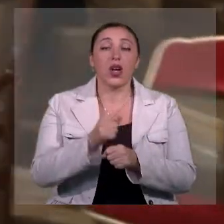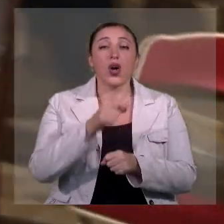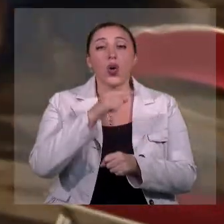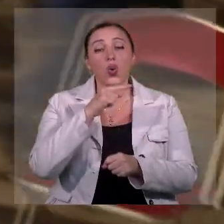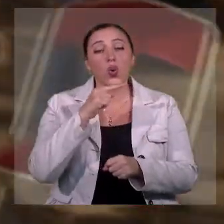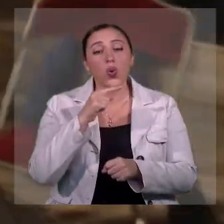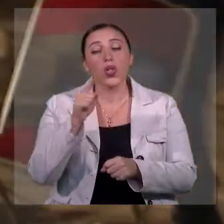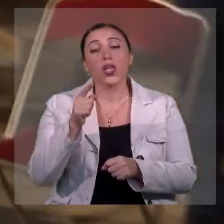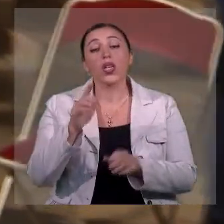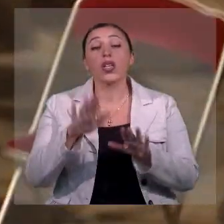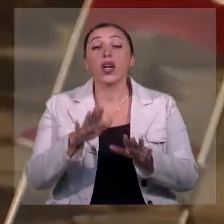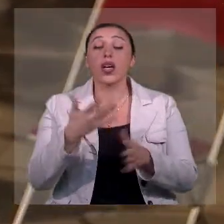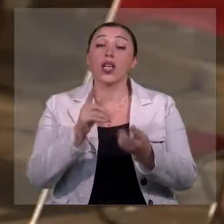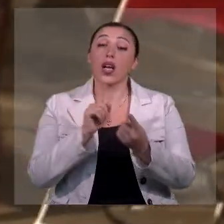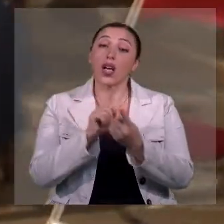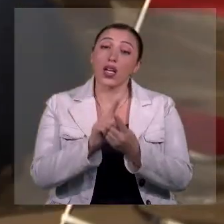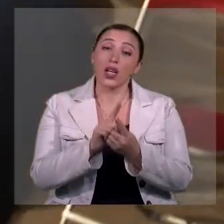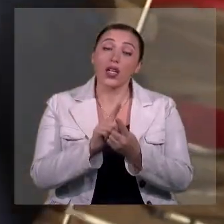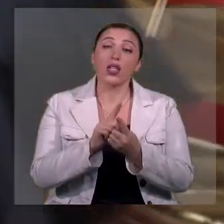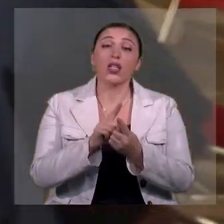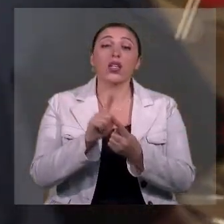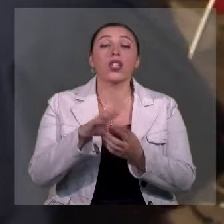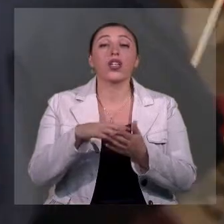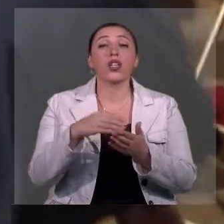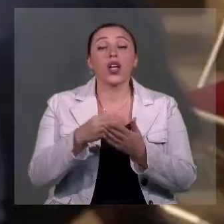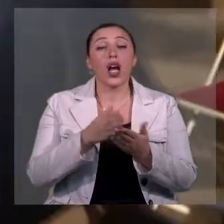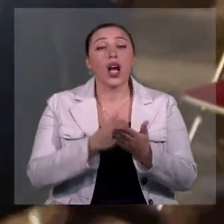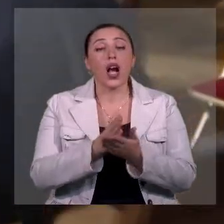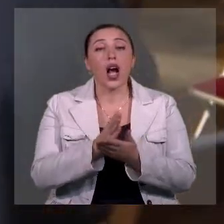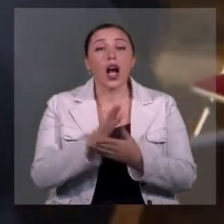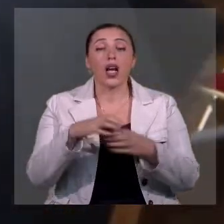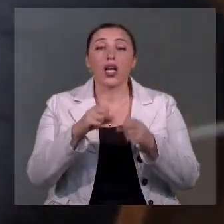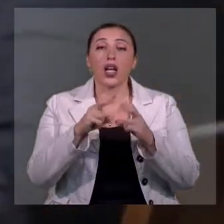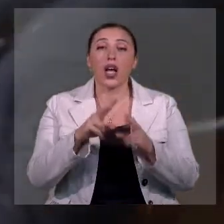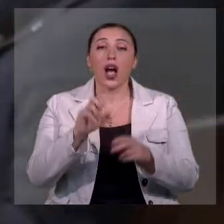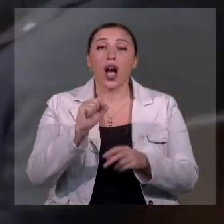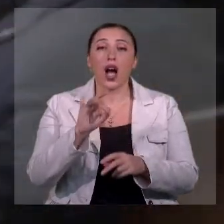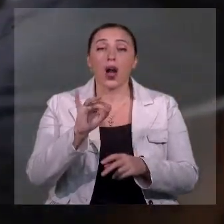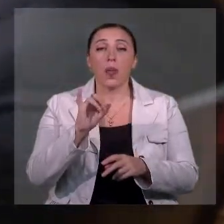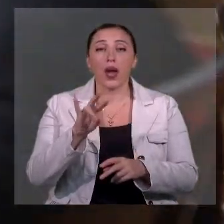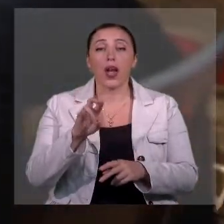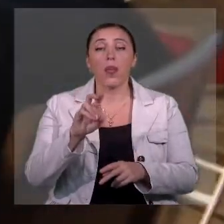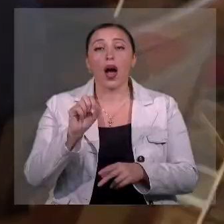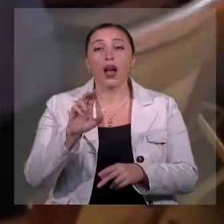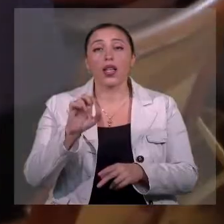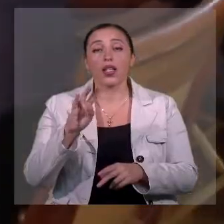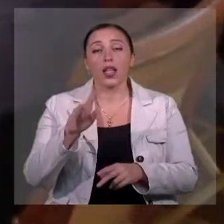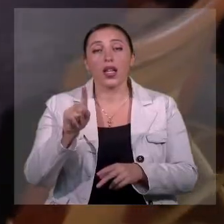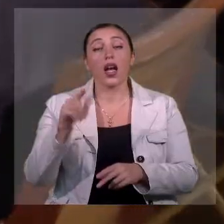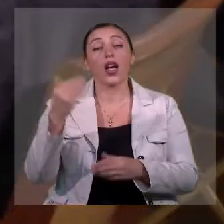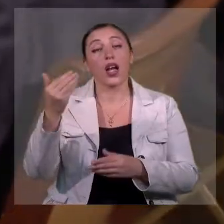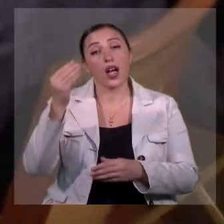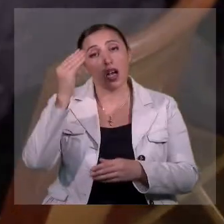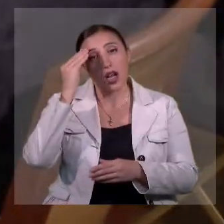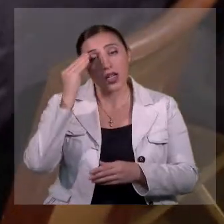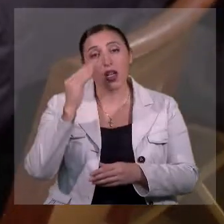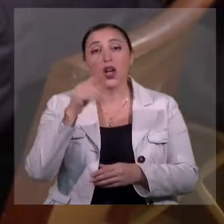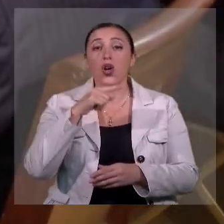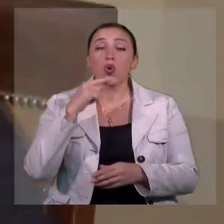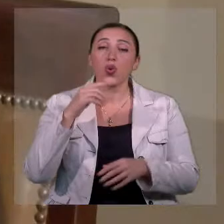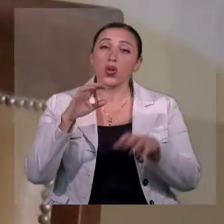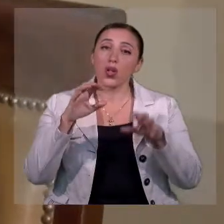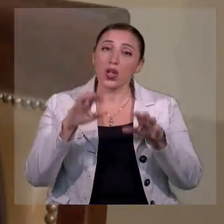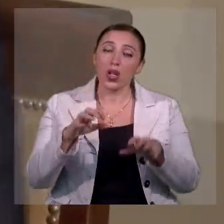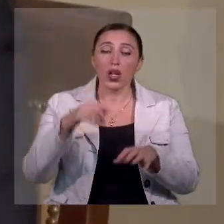հավանական հանդիպմանը սկզբունքային բնորոշում է տալիս քաղաքական մեկնաբան Արմեն Բաղդասարյանը, ըստ նրա Պուտինն ու Ալիևը